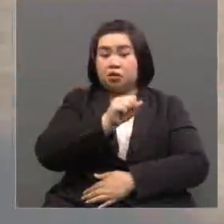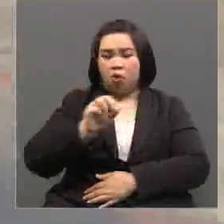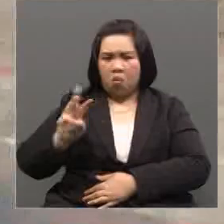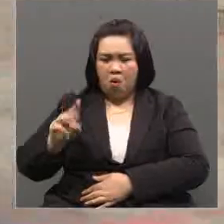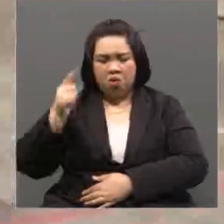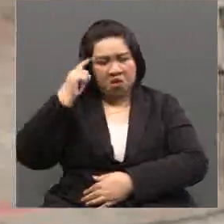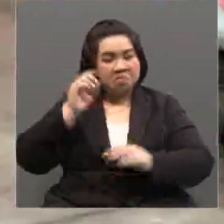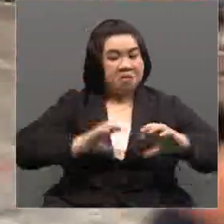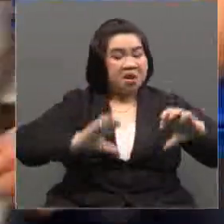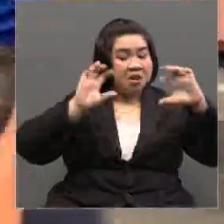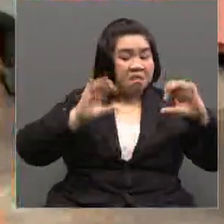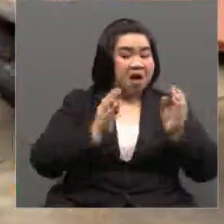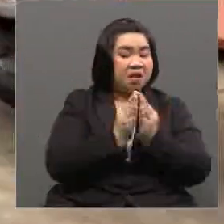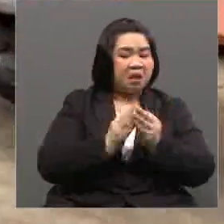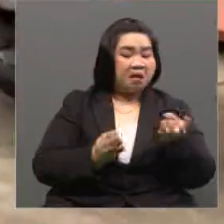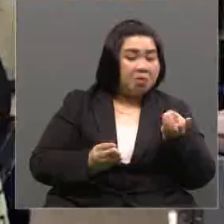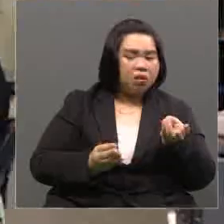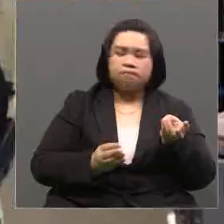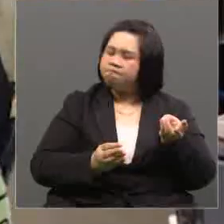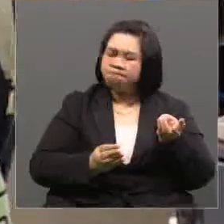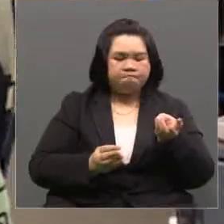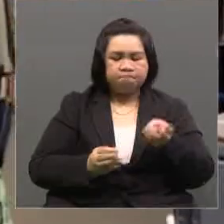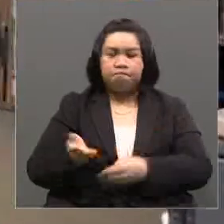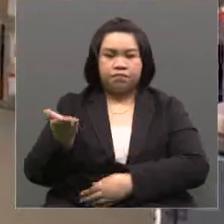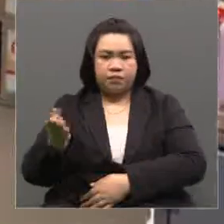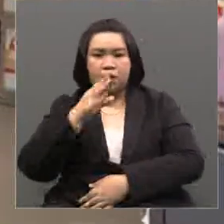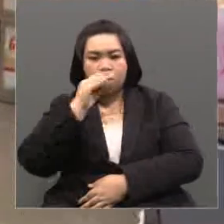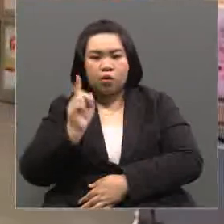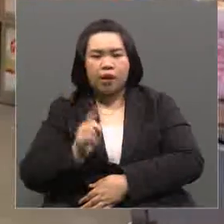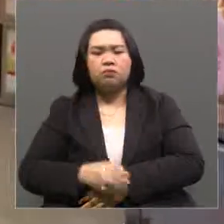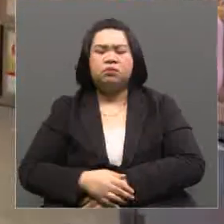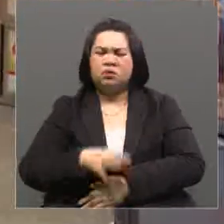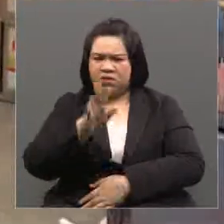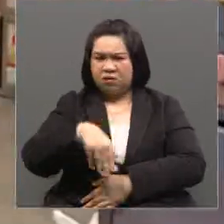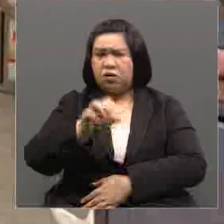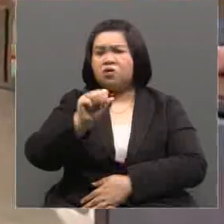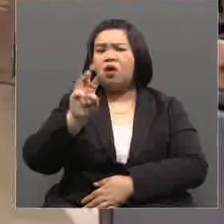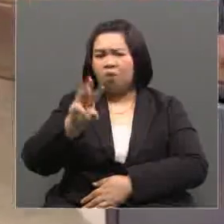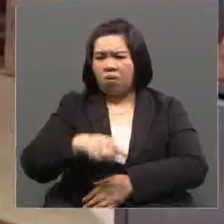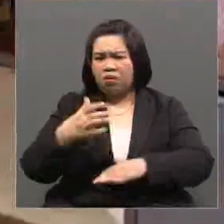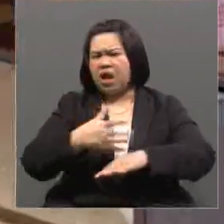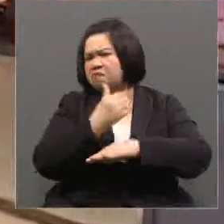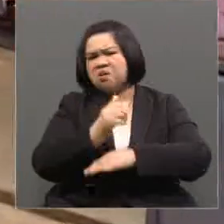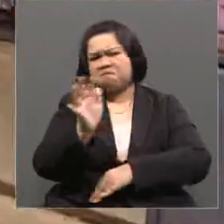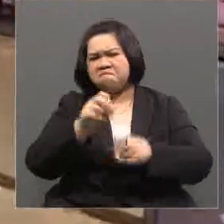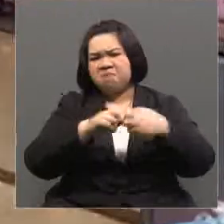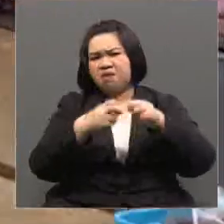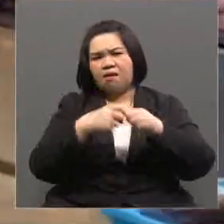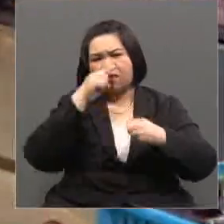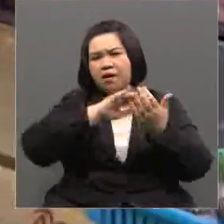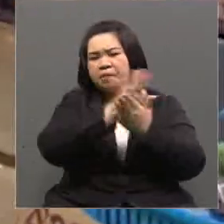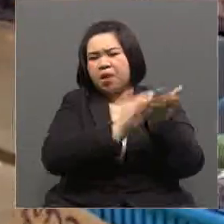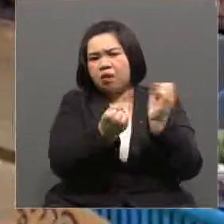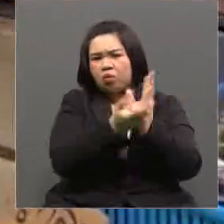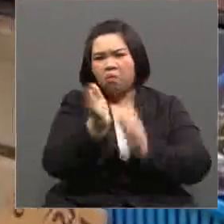เสียงข้างน้อยก็ได้เนี่ยนะคะทีนี้คุณเสรีพิศุทธ์เองก็บอกว่าสวอย่าเล่นการเมืองจนบ้านเมืองเสียหายต้องเคารพ